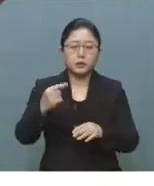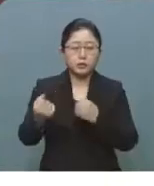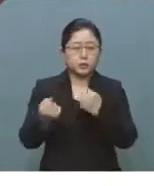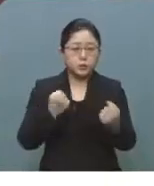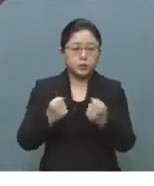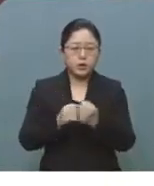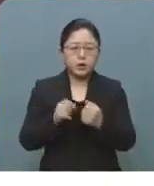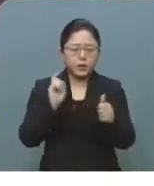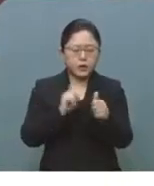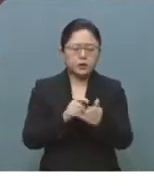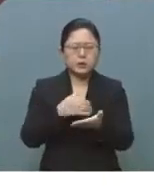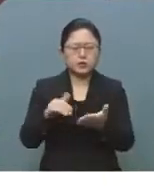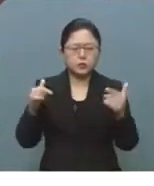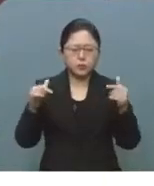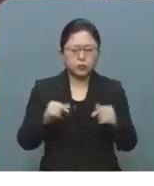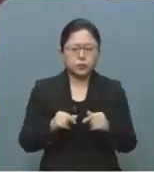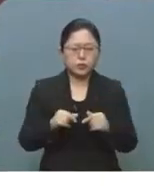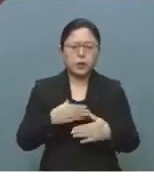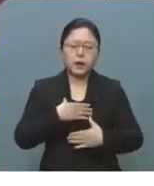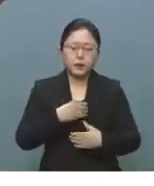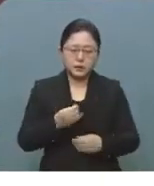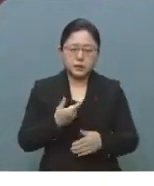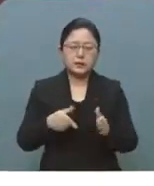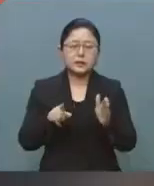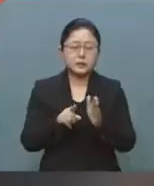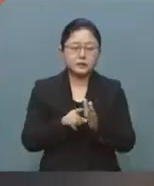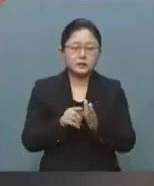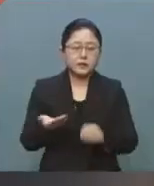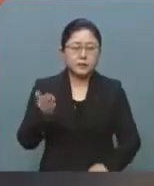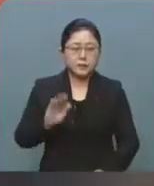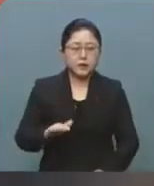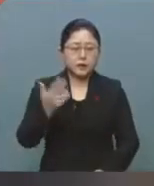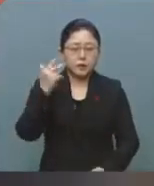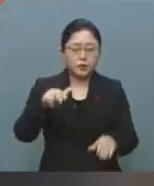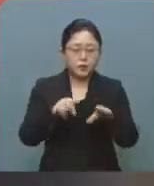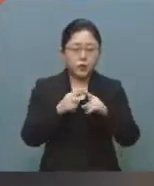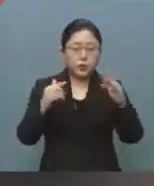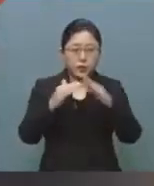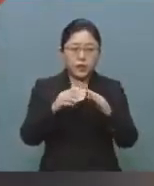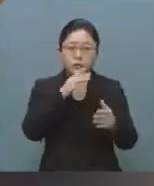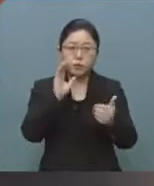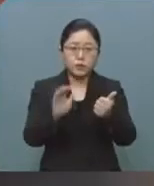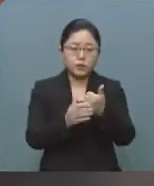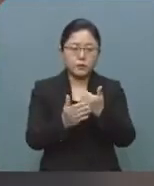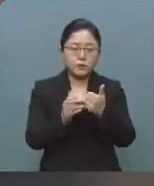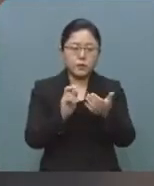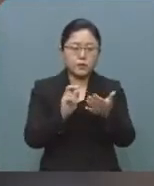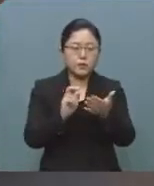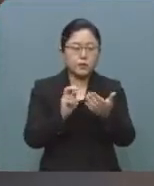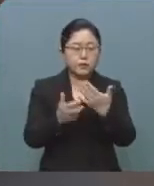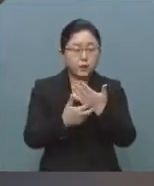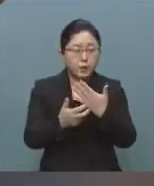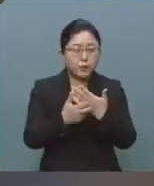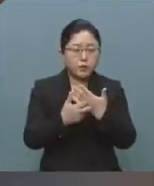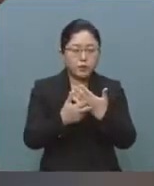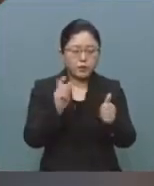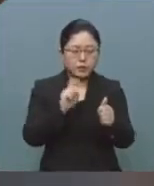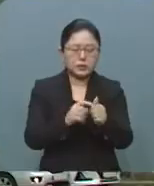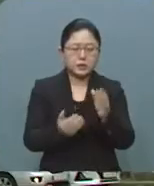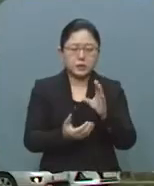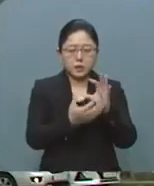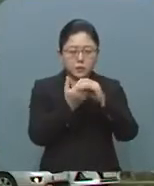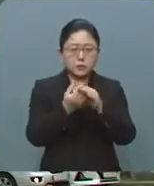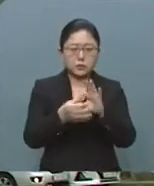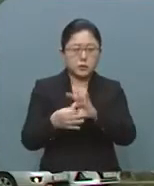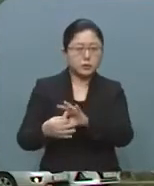확진자 수가 상대적으로 적어 안정세를 이어왔지만 최근에는 교회와 요양병원을 중심으로 확진자가 잇따라 발생하고